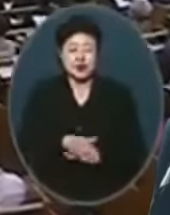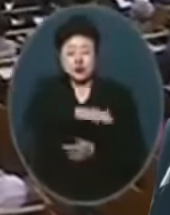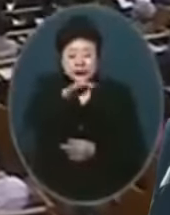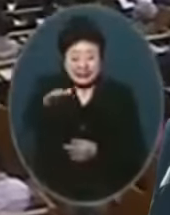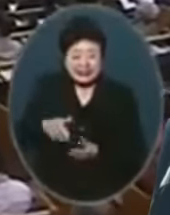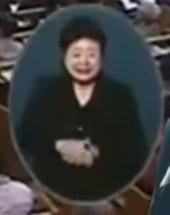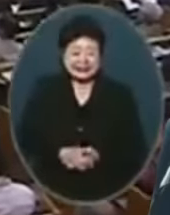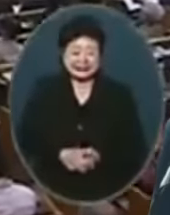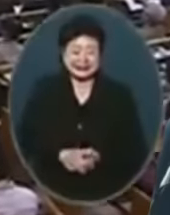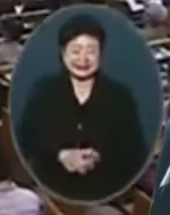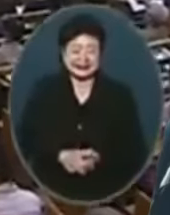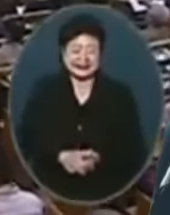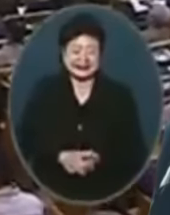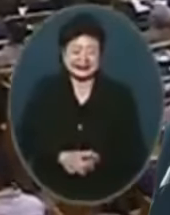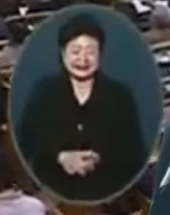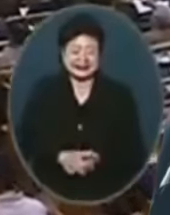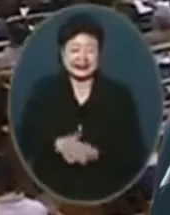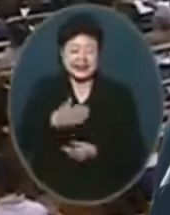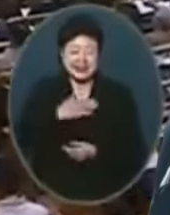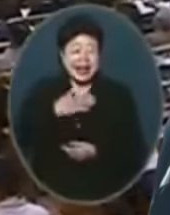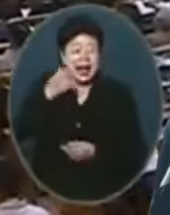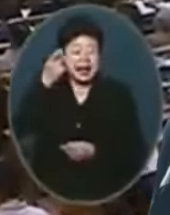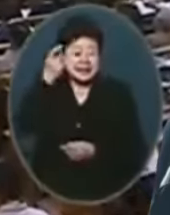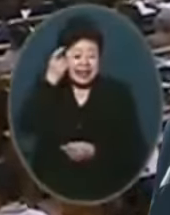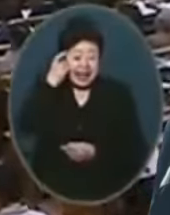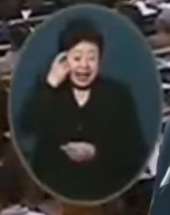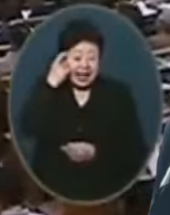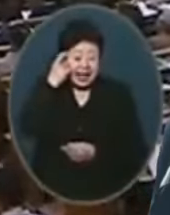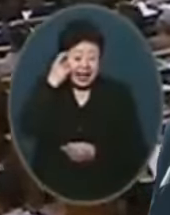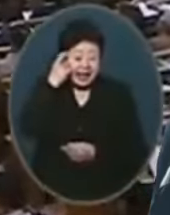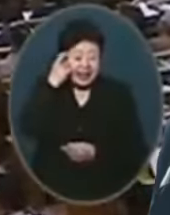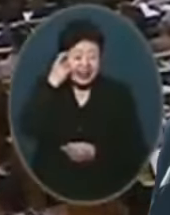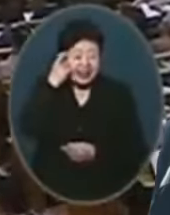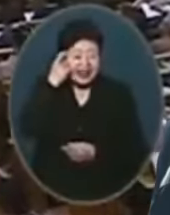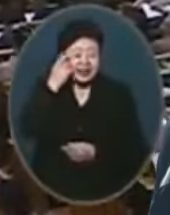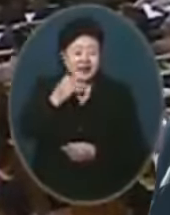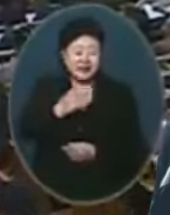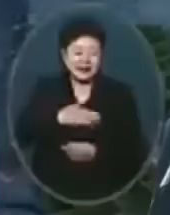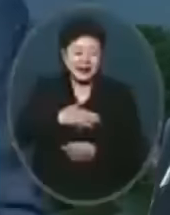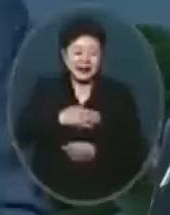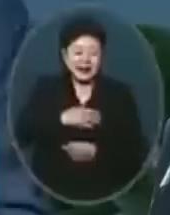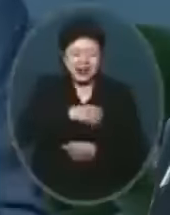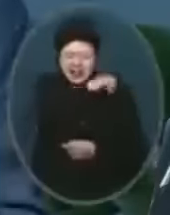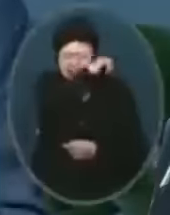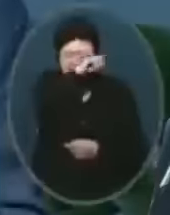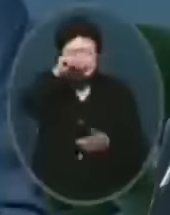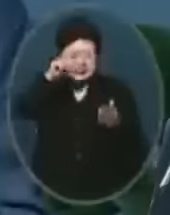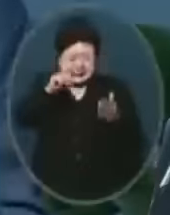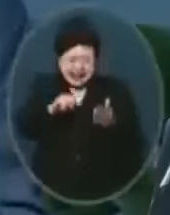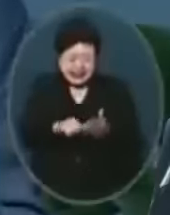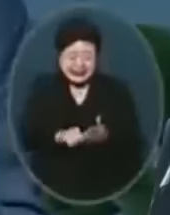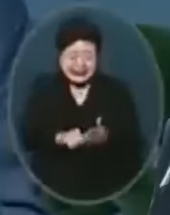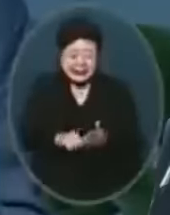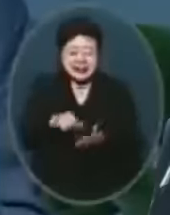우리는 나의 생각이 나의 일생을